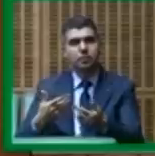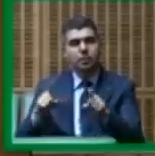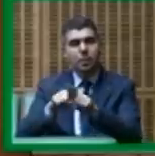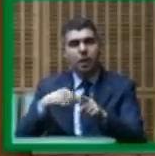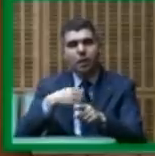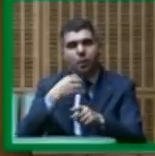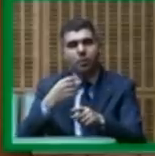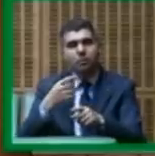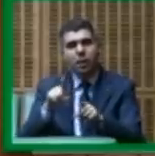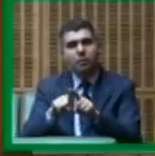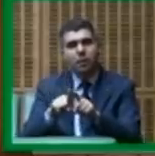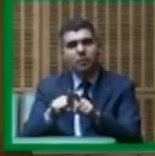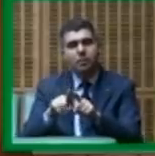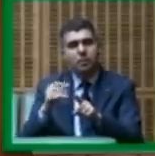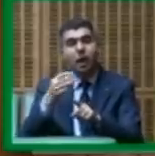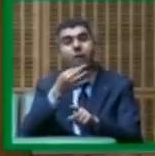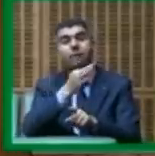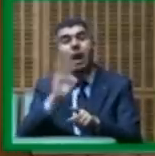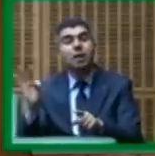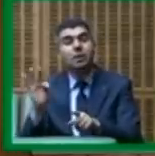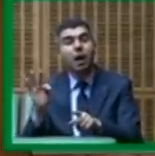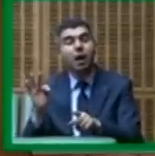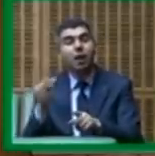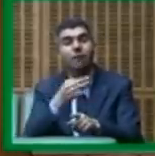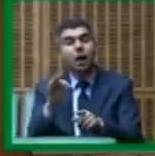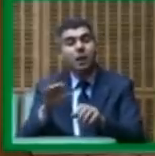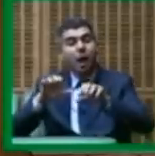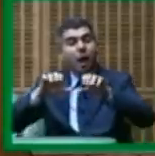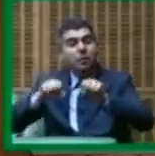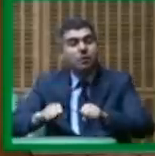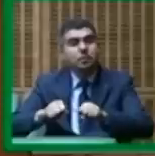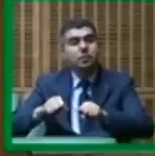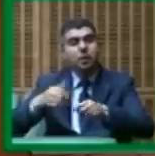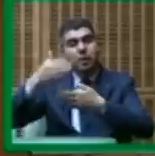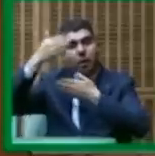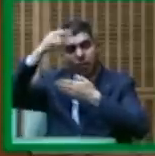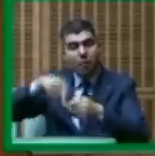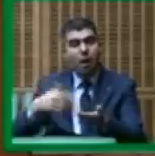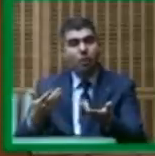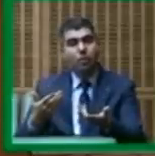كانت المرحلة الاستعمارية، المرحلة الاستعمارية تصوبت بواحد الطريقة